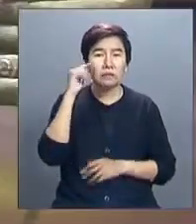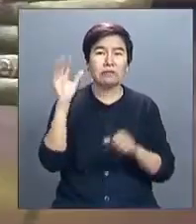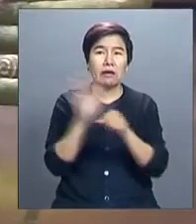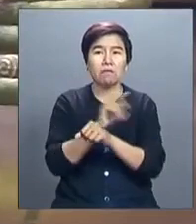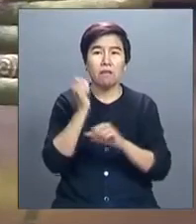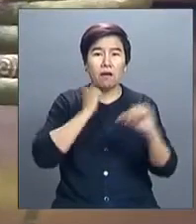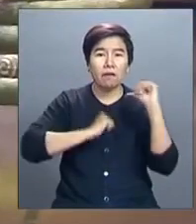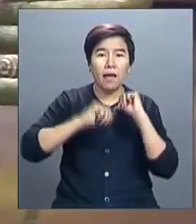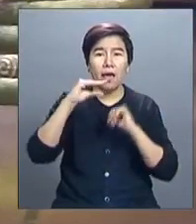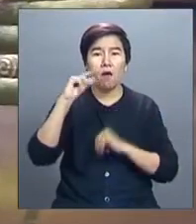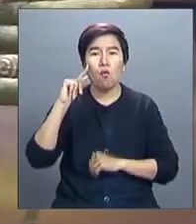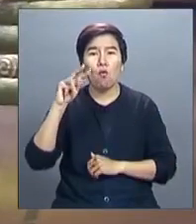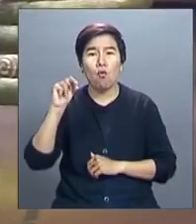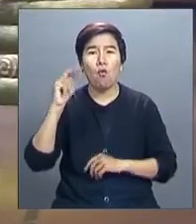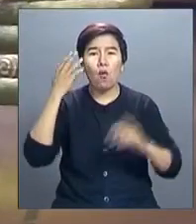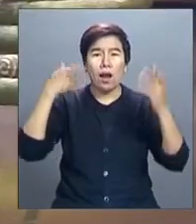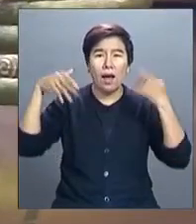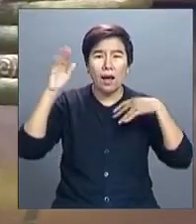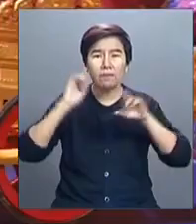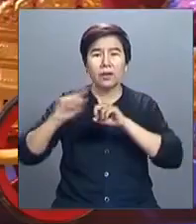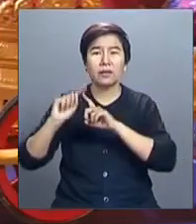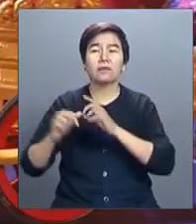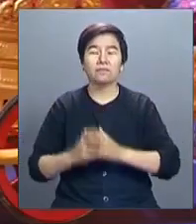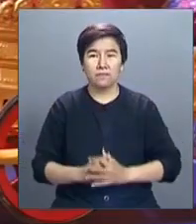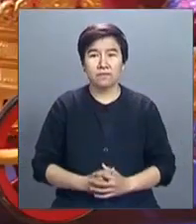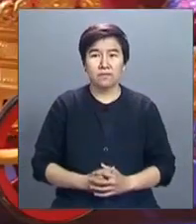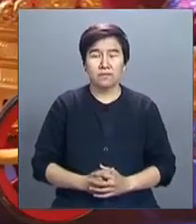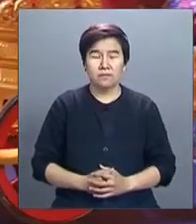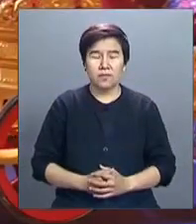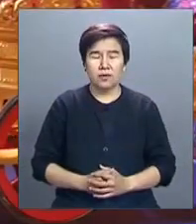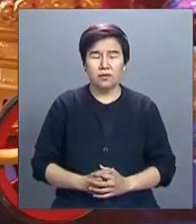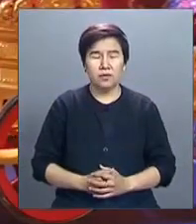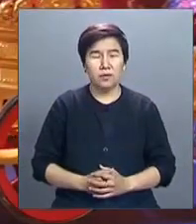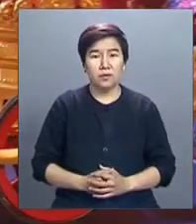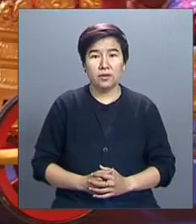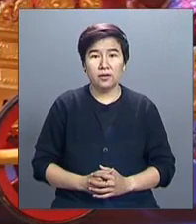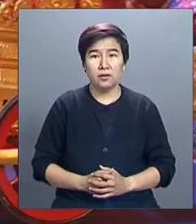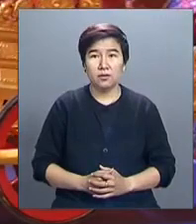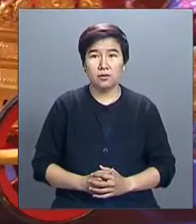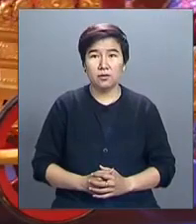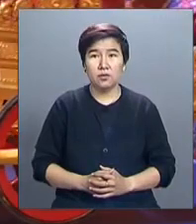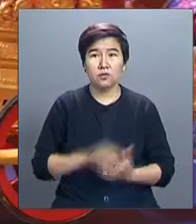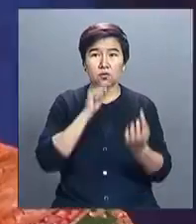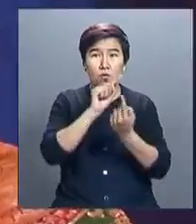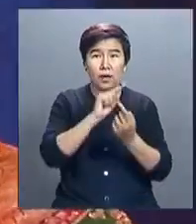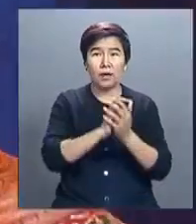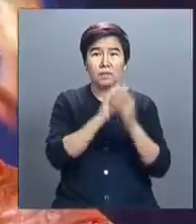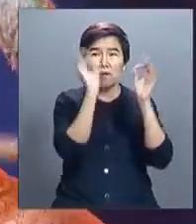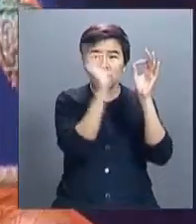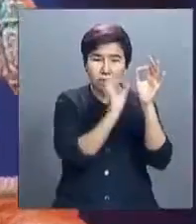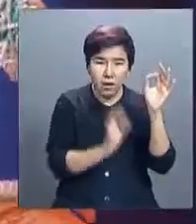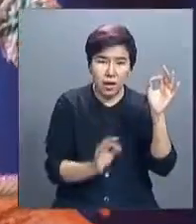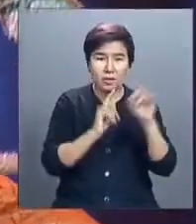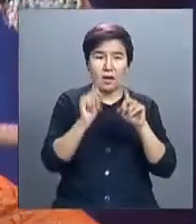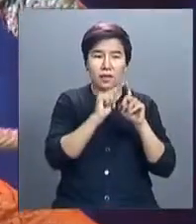ที่ศิลปินท่านต่างๆเนี่ยก็พยายามจะปรับรูปแบบการแสดงเนื้อเรื่องให้กระชับขึ้นเอาเทคโนโลยี